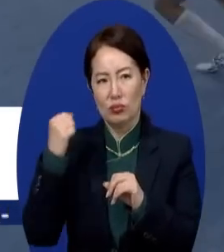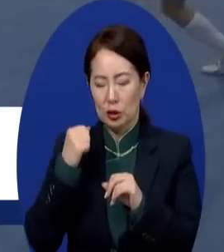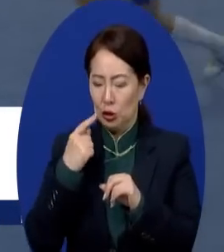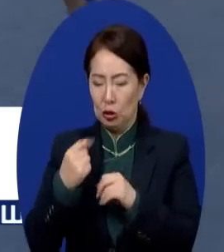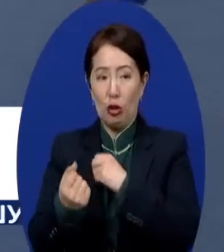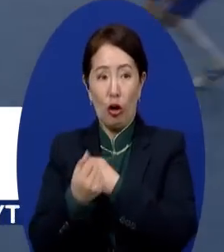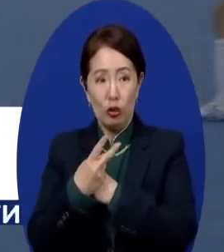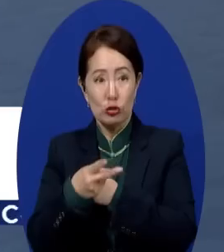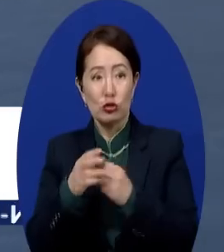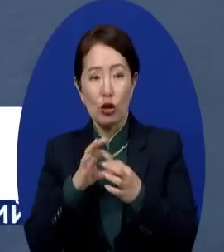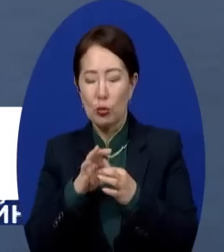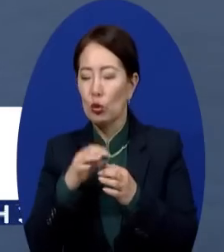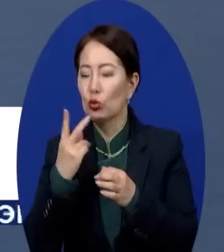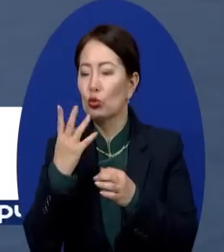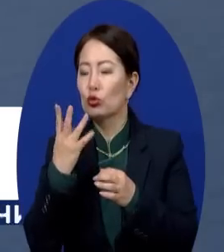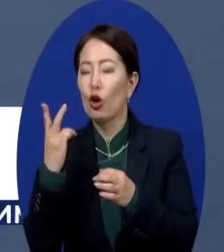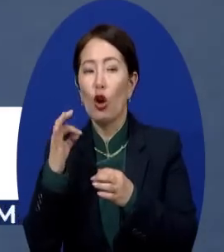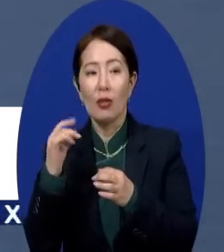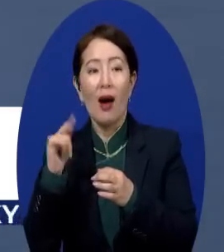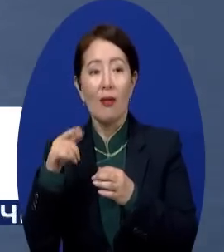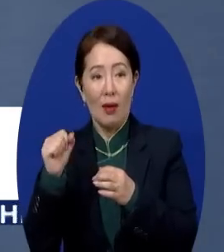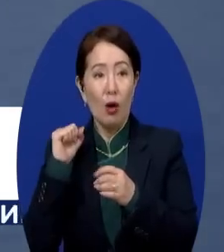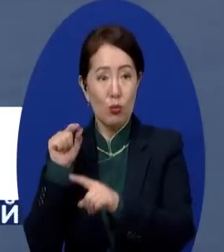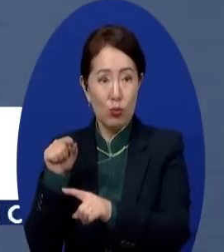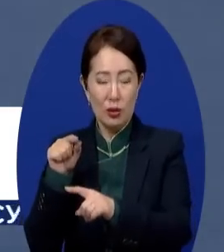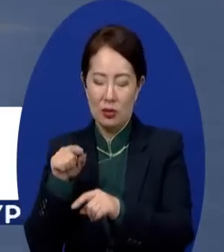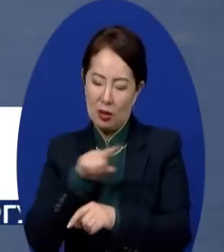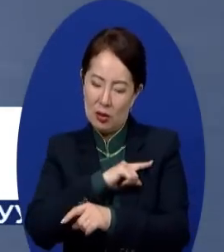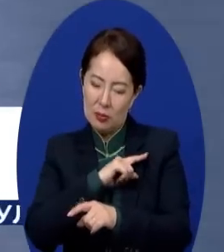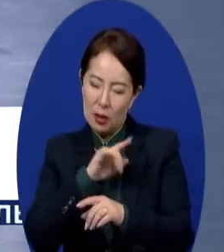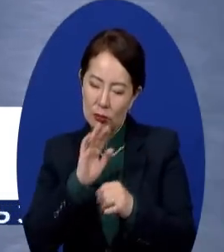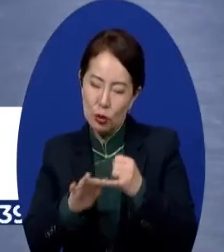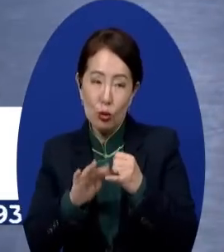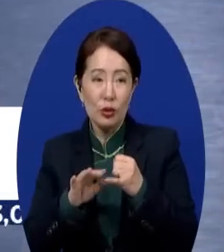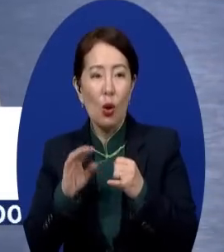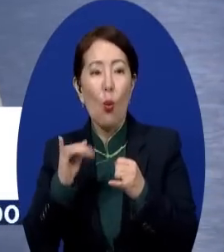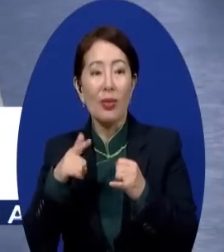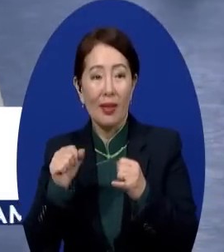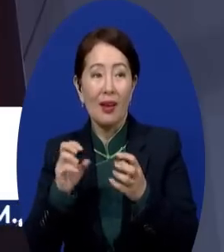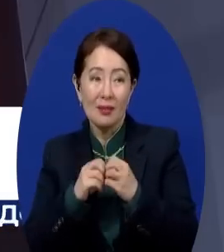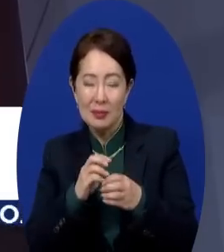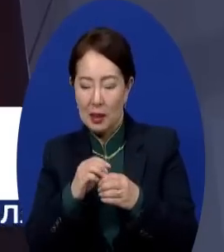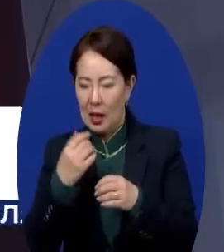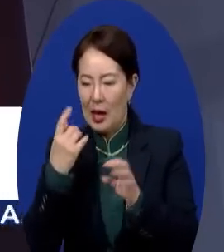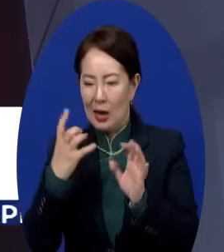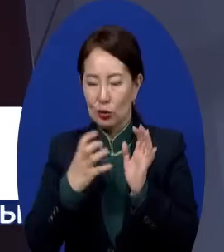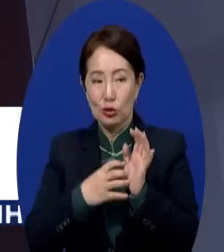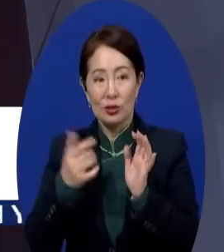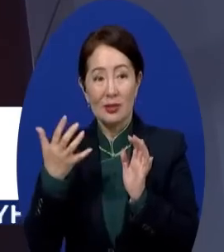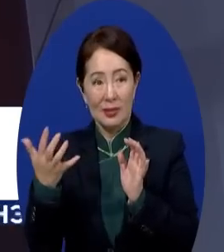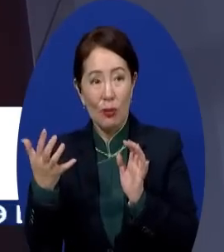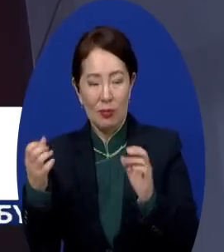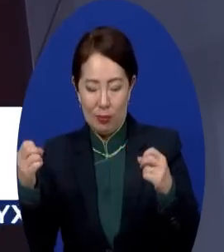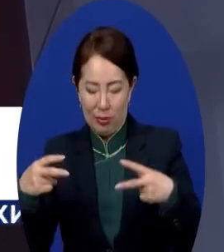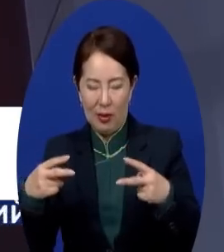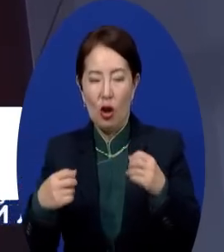үзүүлэлтээ 42 оноотойгоор авраг оллоо. Өнөөдөр тэмцээний сүүлийн тоглолтоо унгнууд багтаа хийж 19-5-ийн харьцаатай одсон байна. Энэ тоглолтод Ариус багийн